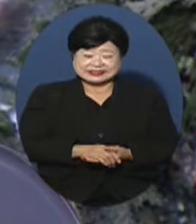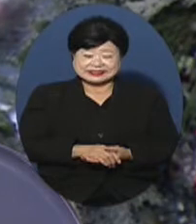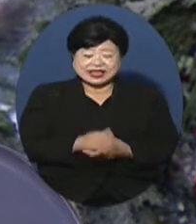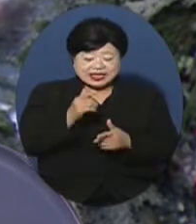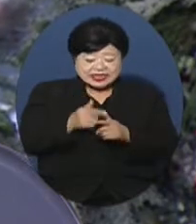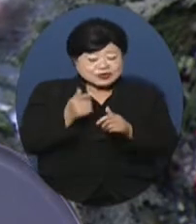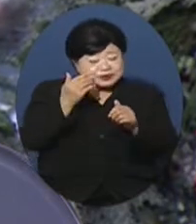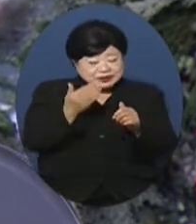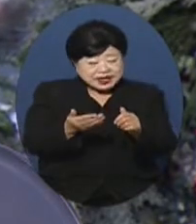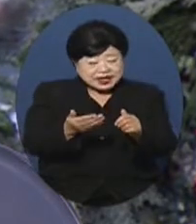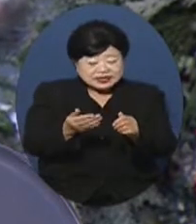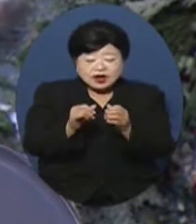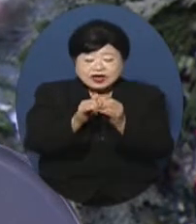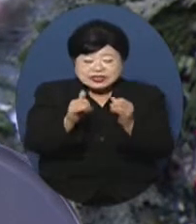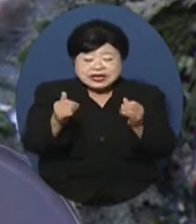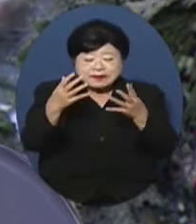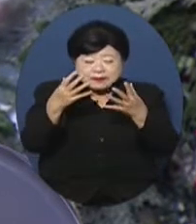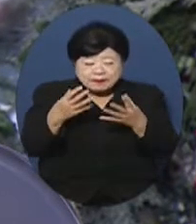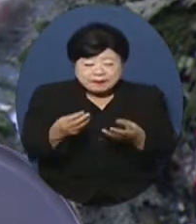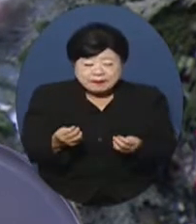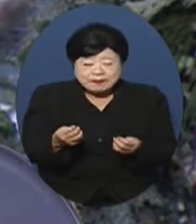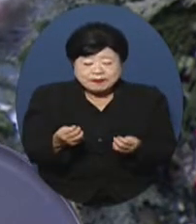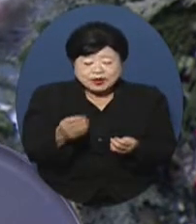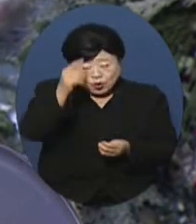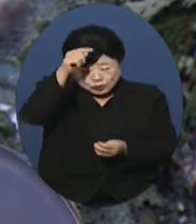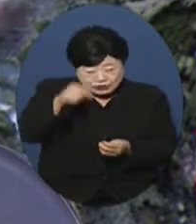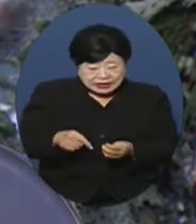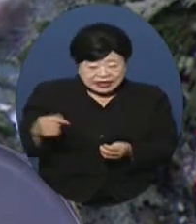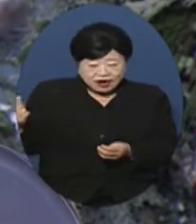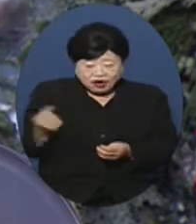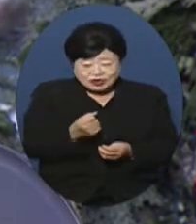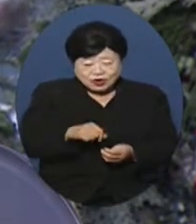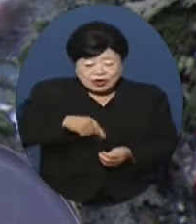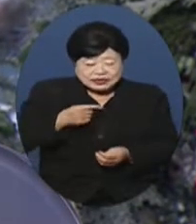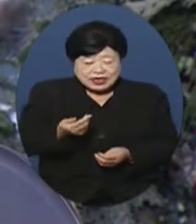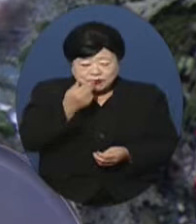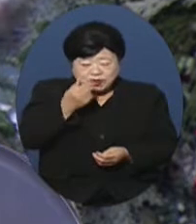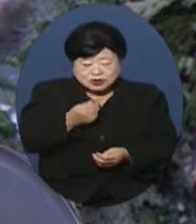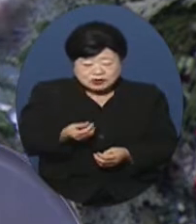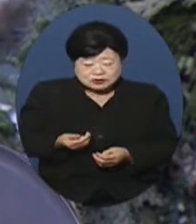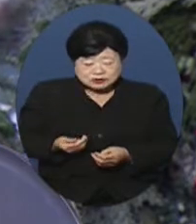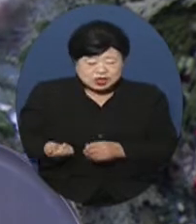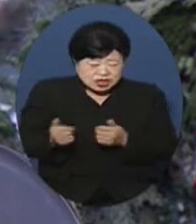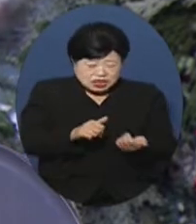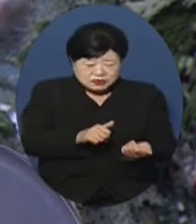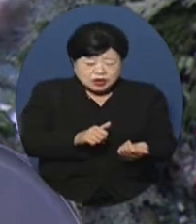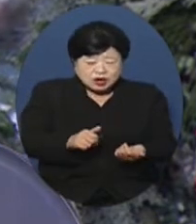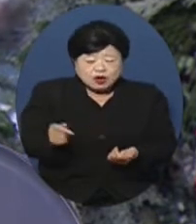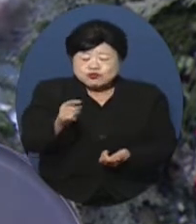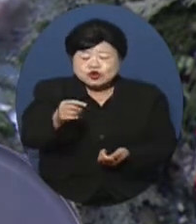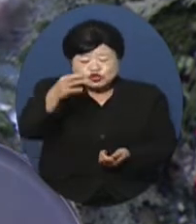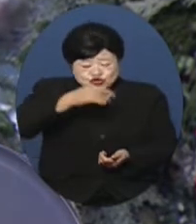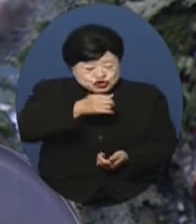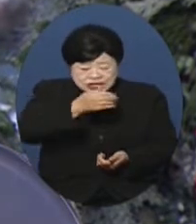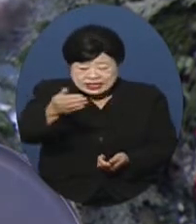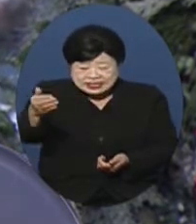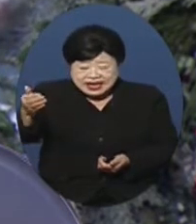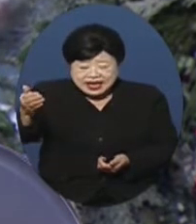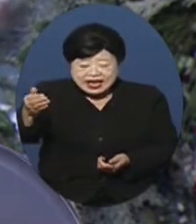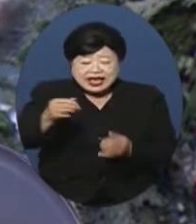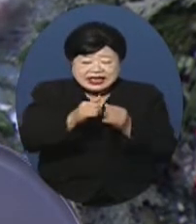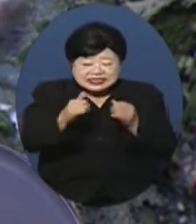예수님이 겠어요 사람이 만일 원천을 냈고 도 자기 목숨을 잃으면 무엇이 유이가 리요